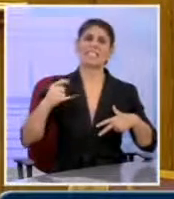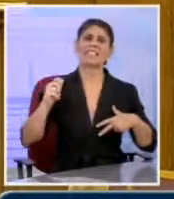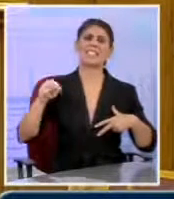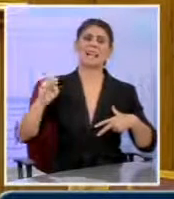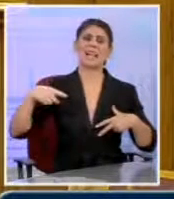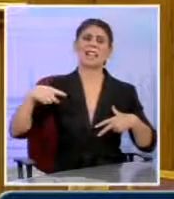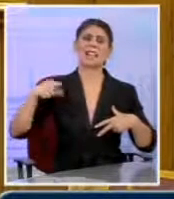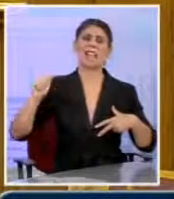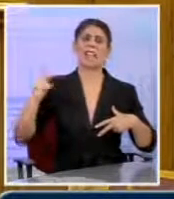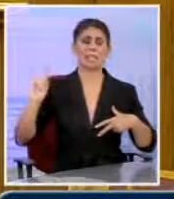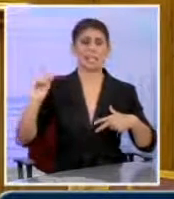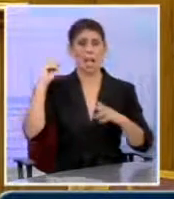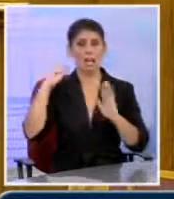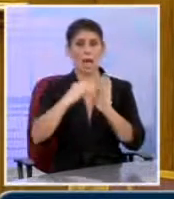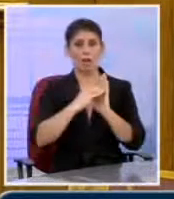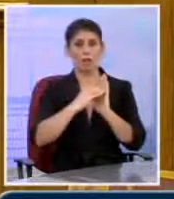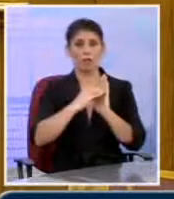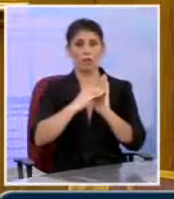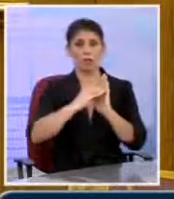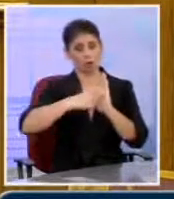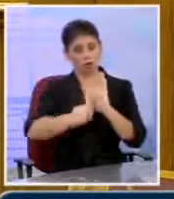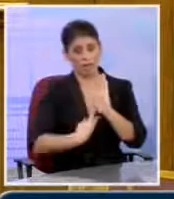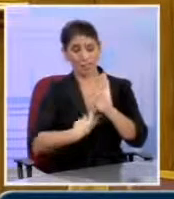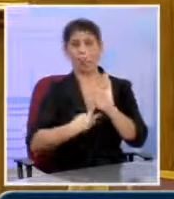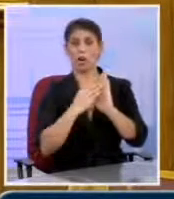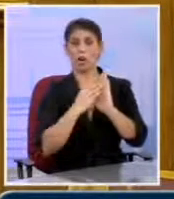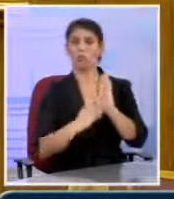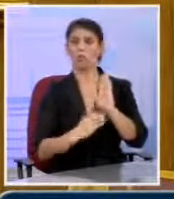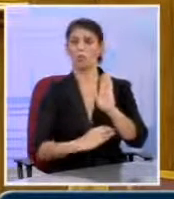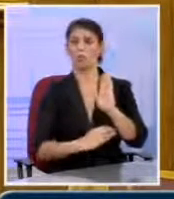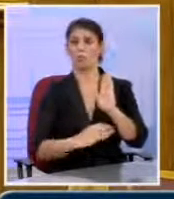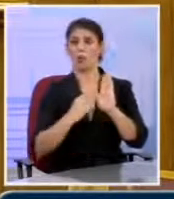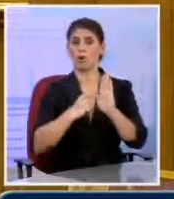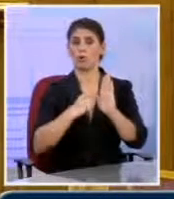ένα μόνο άρθρο, το τέταρτο του νόμου 1689,